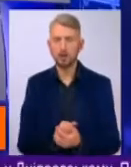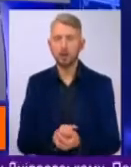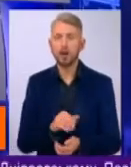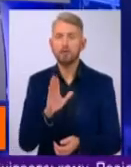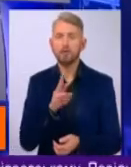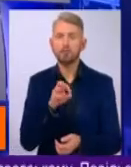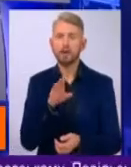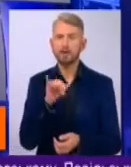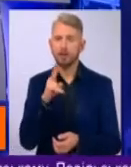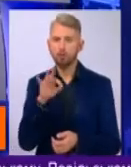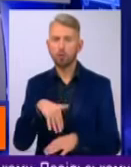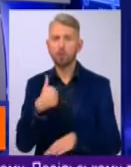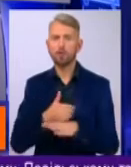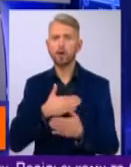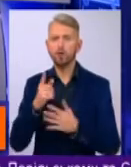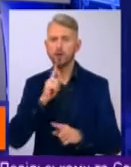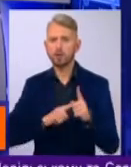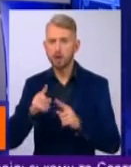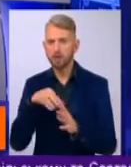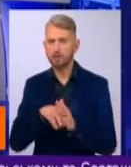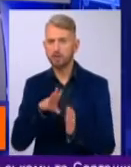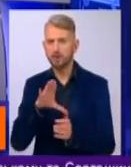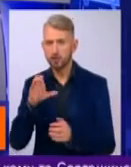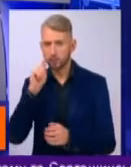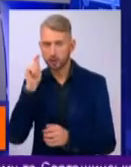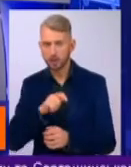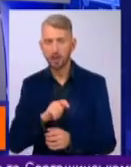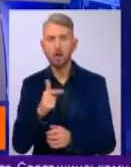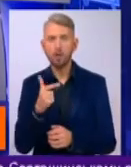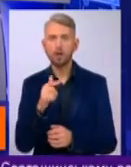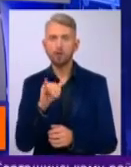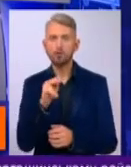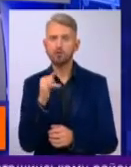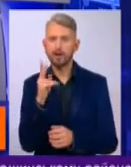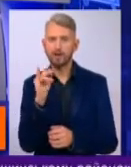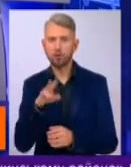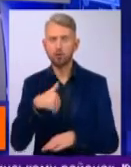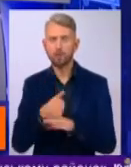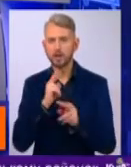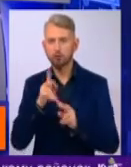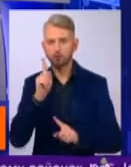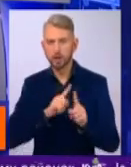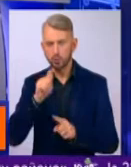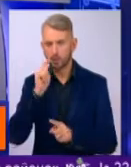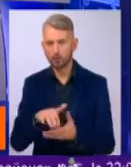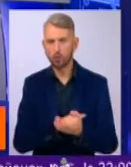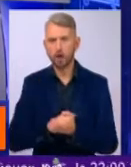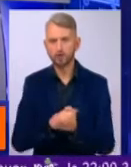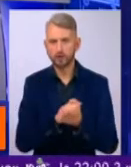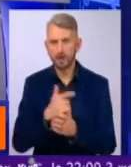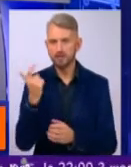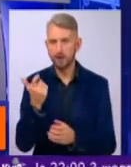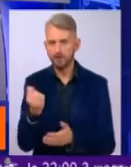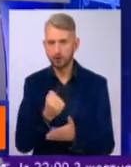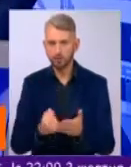голова громадської ради при МВС України, і Георгій Учайкін, голова наглядової ради Української асоціації власників зброї,